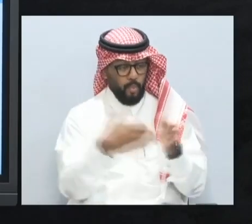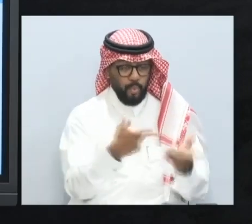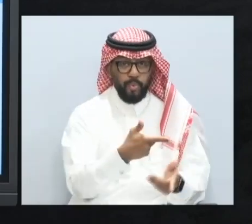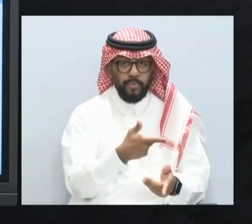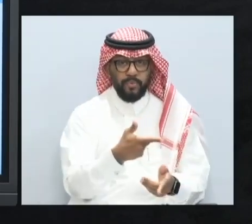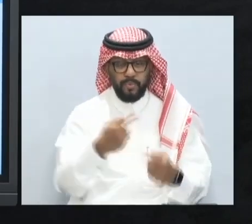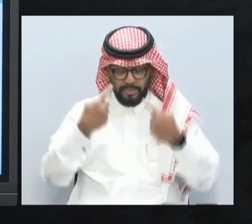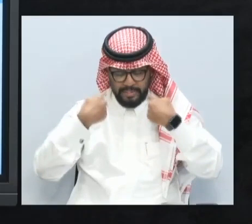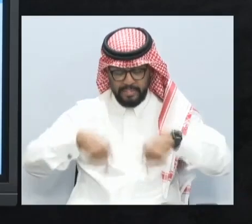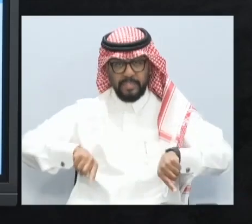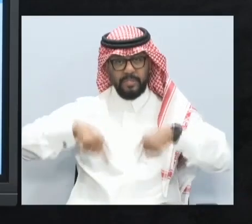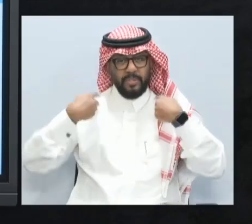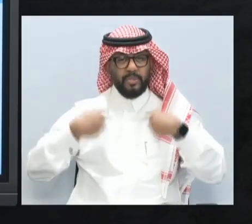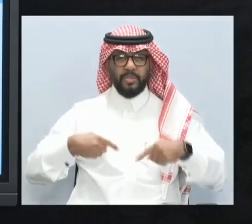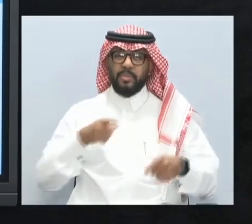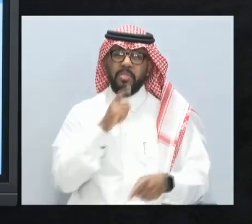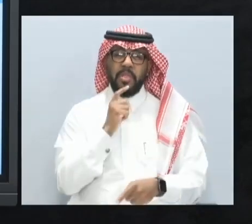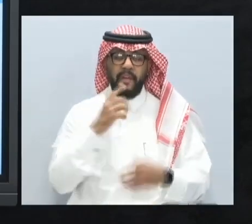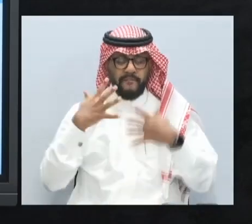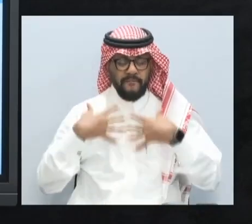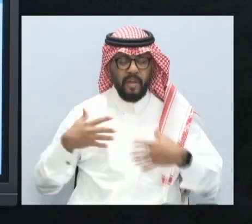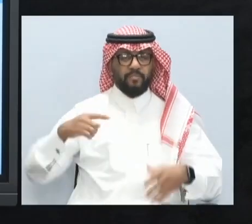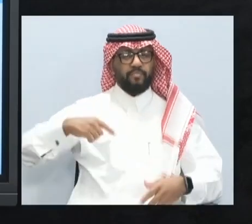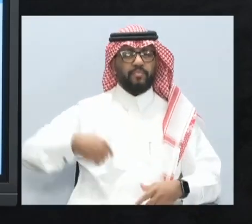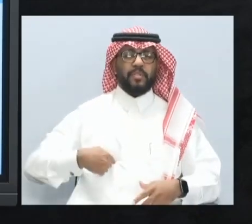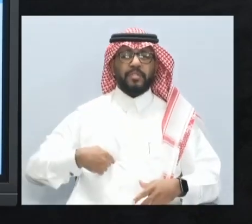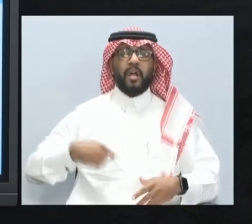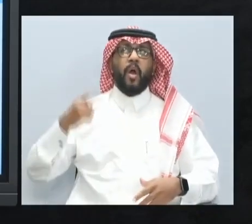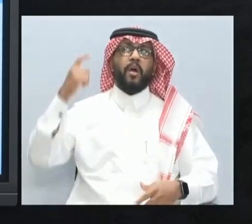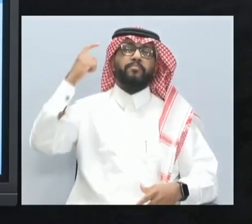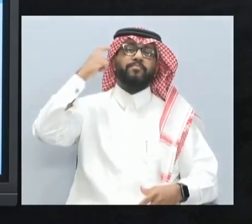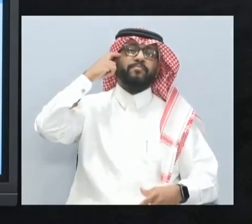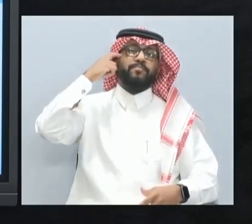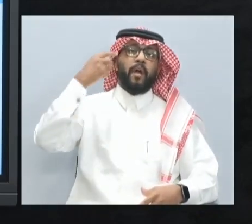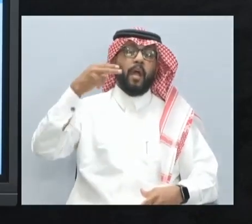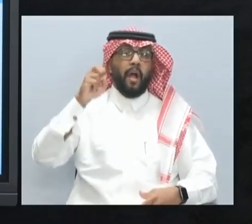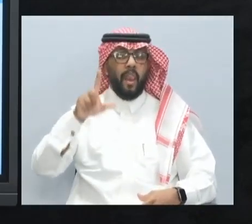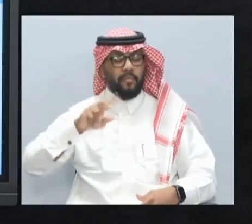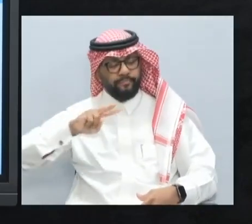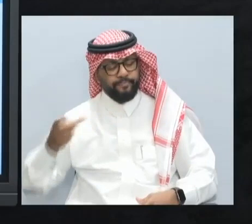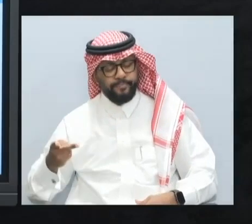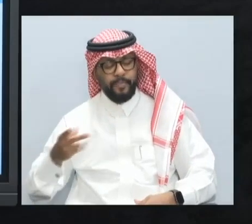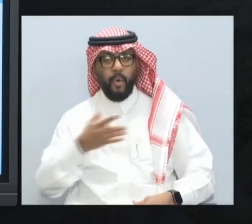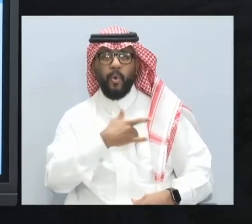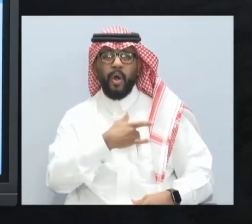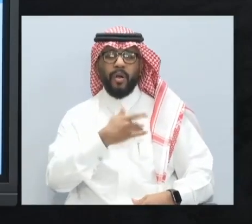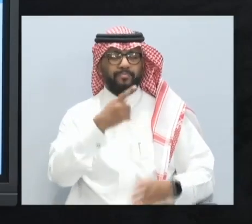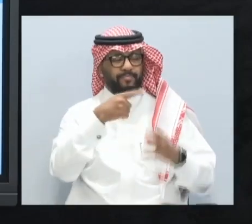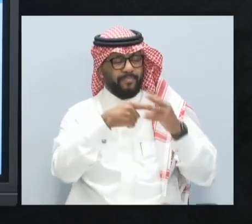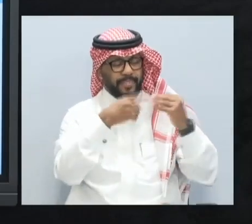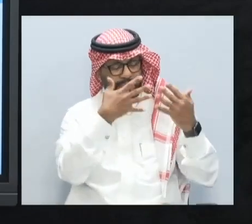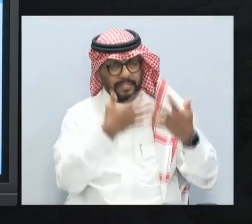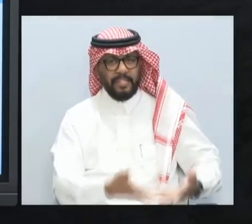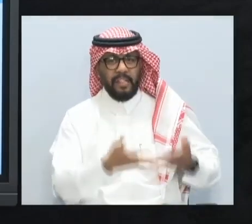يؤثر في بدن المسحور او قلبه او عقله فيقع في بدنه اشياء واضرار او يقع في